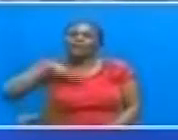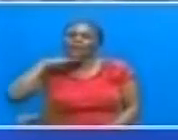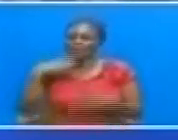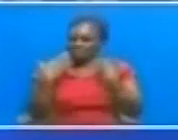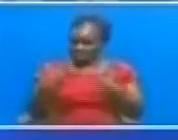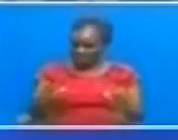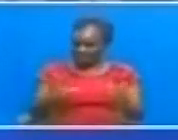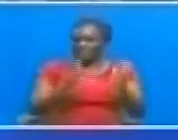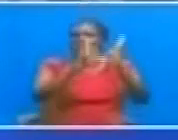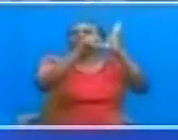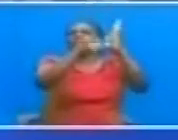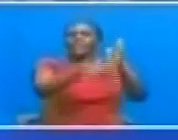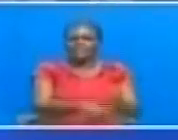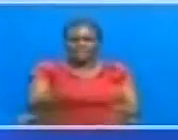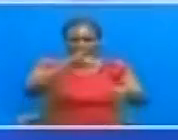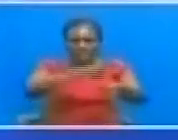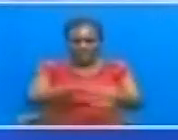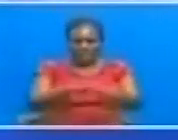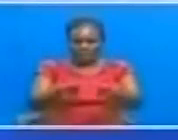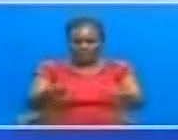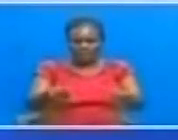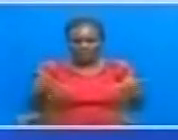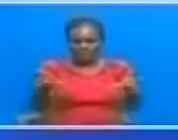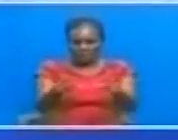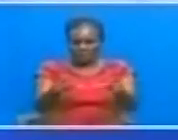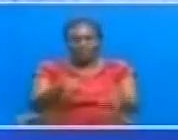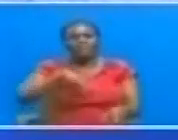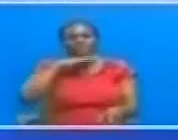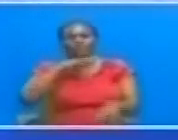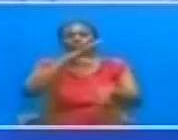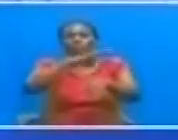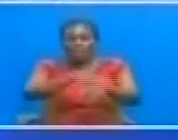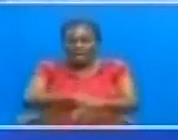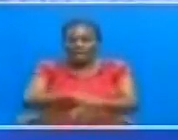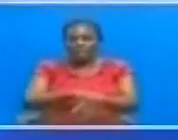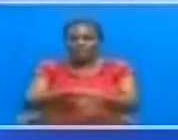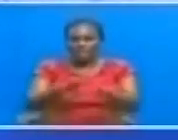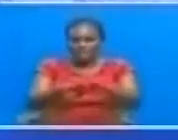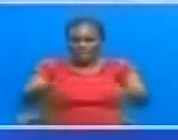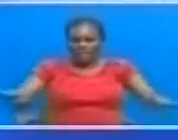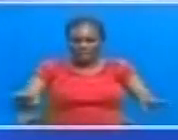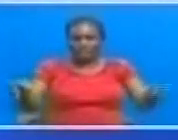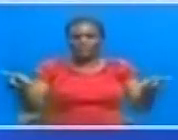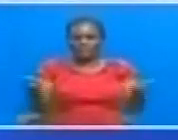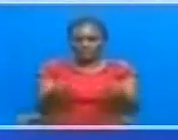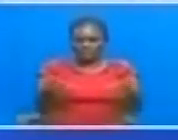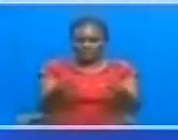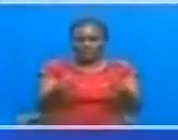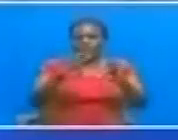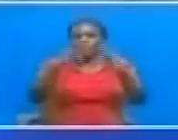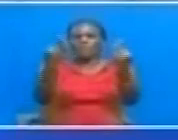na baadaye kukabidhiwa stakabadhi za kifo chake alizozitumia kupata hati miliki ya shamba la familia